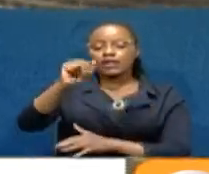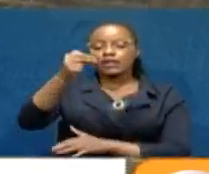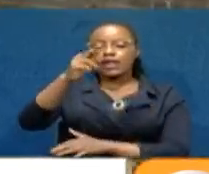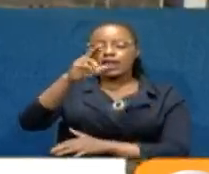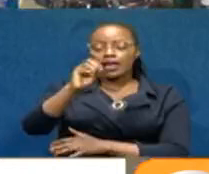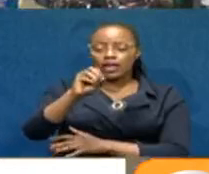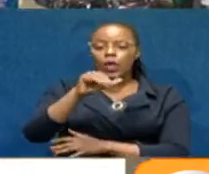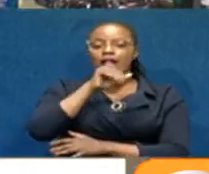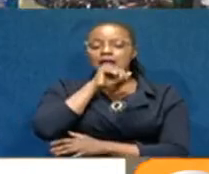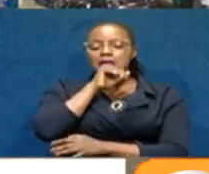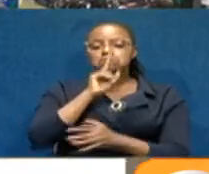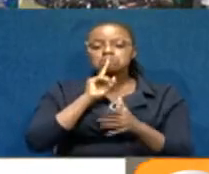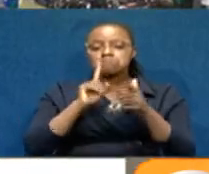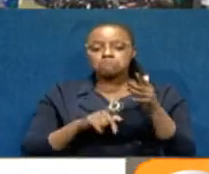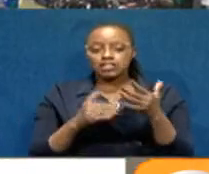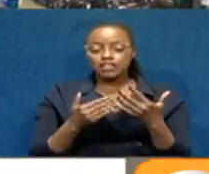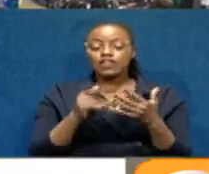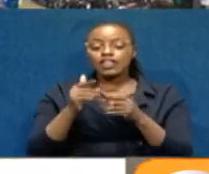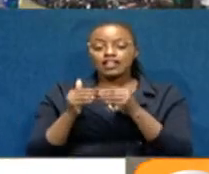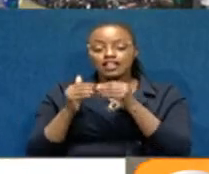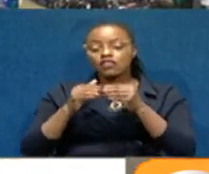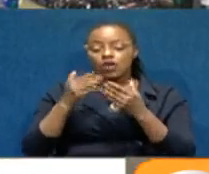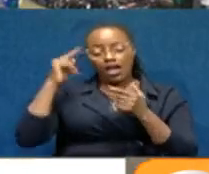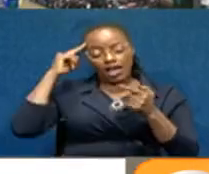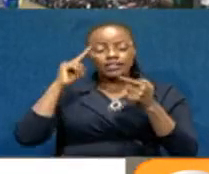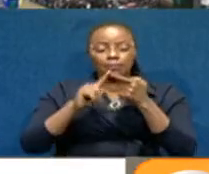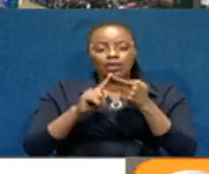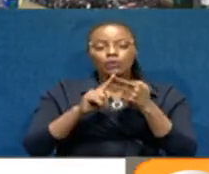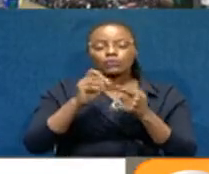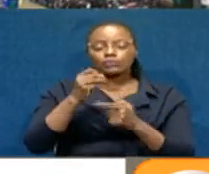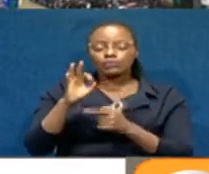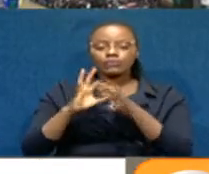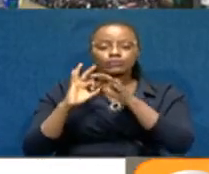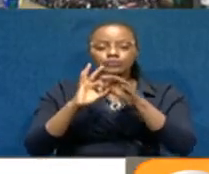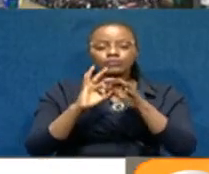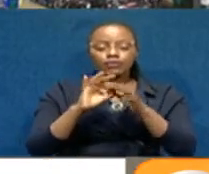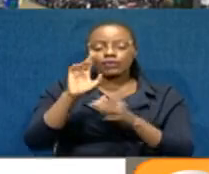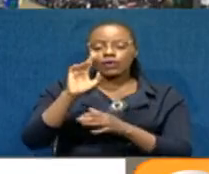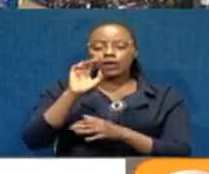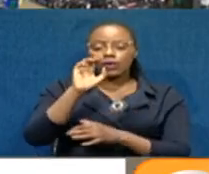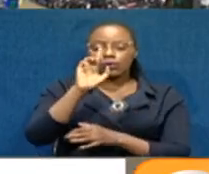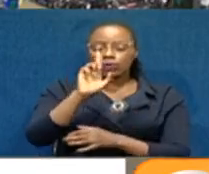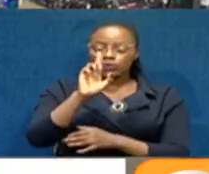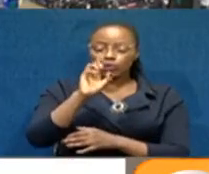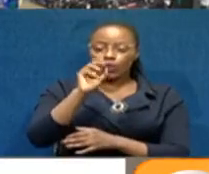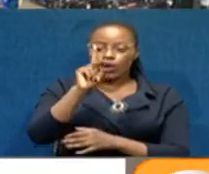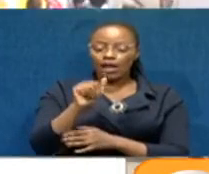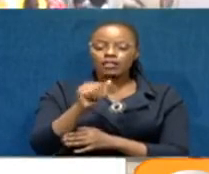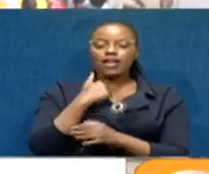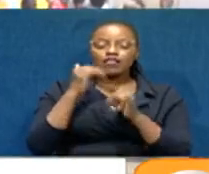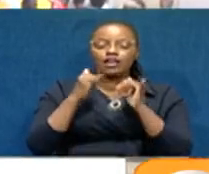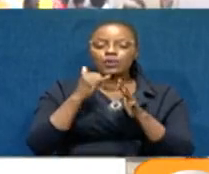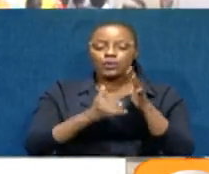Ahero, Raila pia alisema kwamba uongozi wa Azimio la Umoja wa Kenya utahakikisha kwamba kuna kiwanda